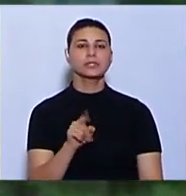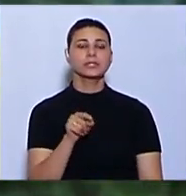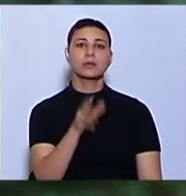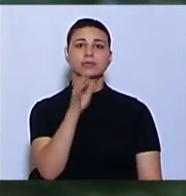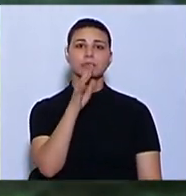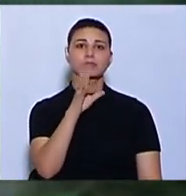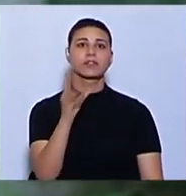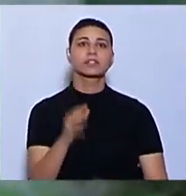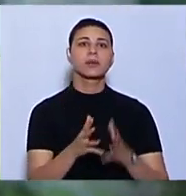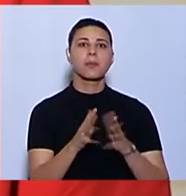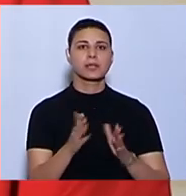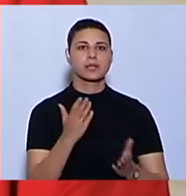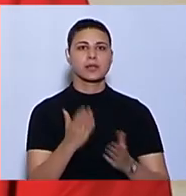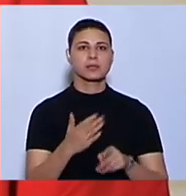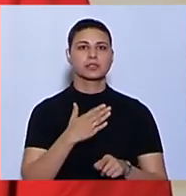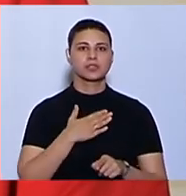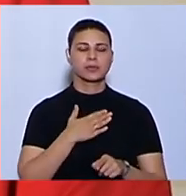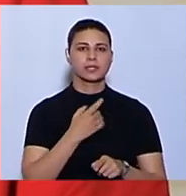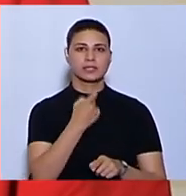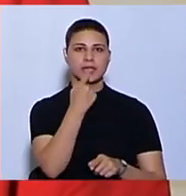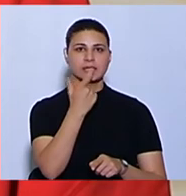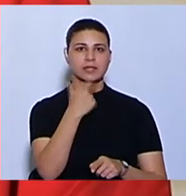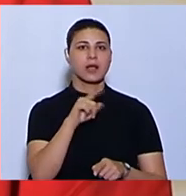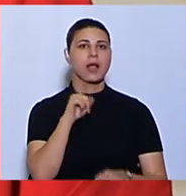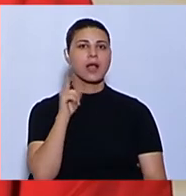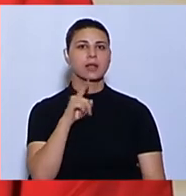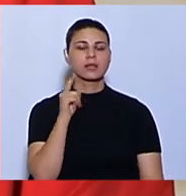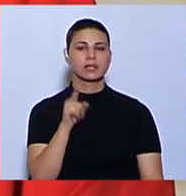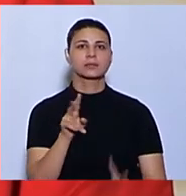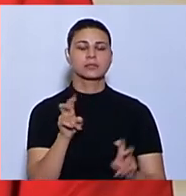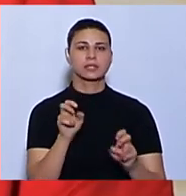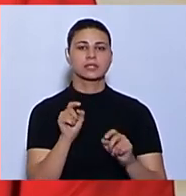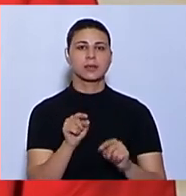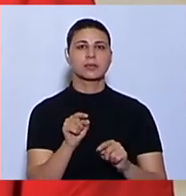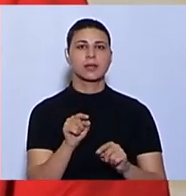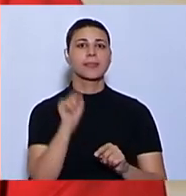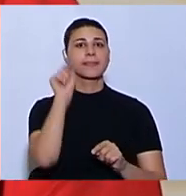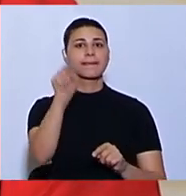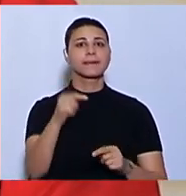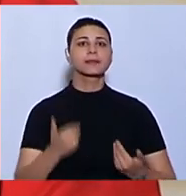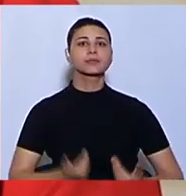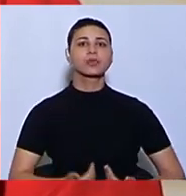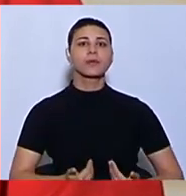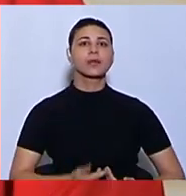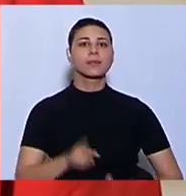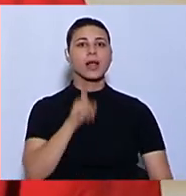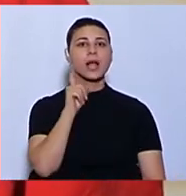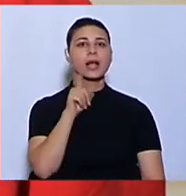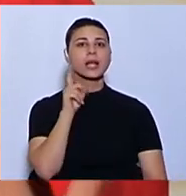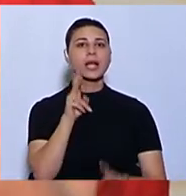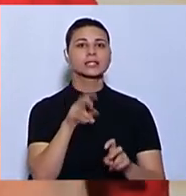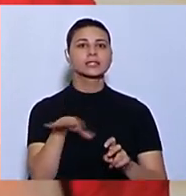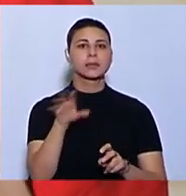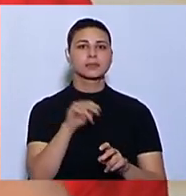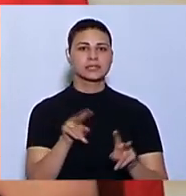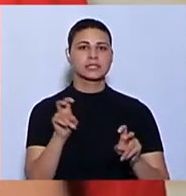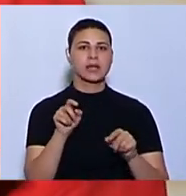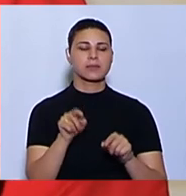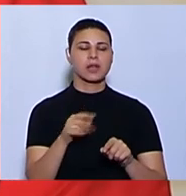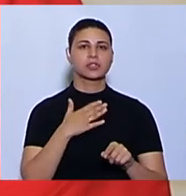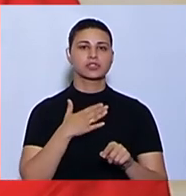ყველაზე მეტად მერთვება ალბათ ჩემი ასაკიდან გამომდინარე ახალგაზრდების თემა, იქ მცხოვრები ახალგაზრდების თემა, აქ ჩვენ